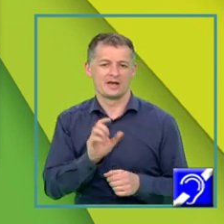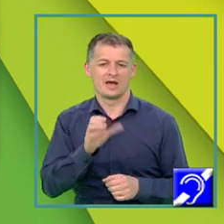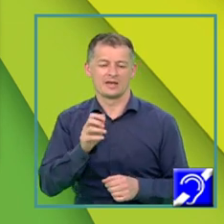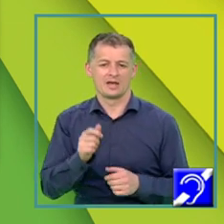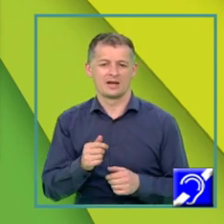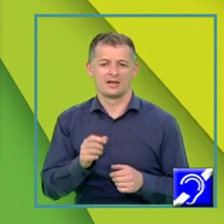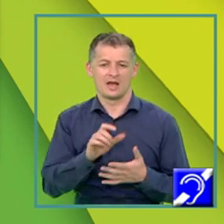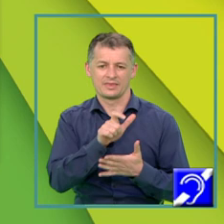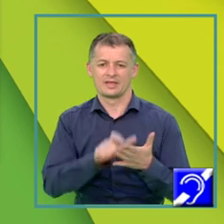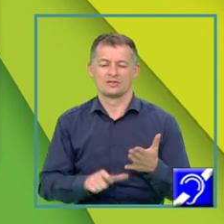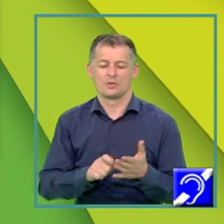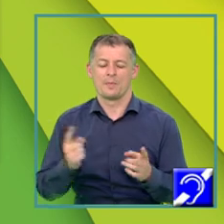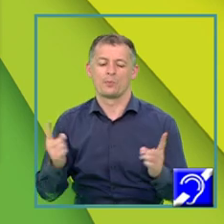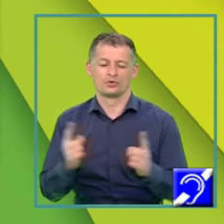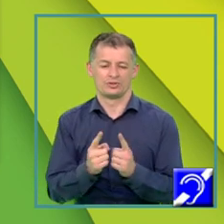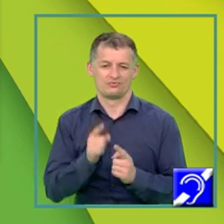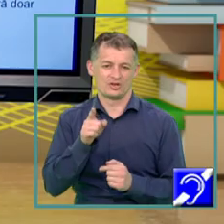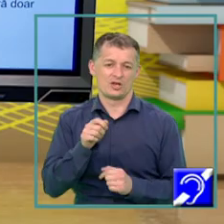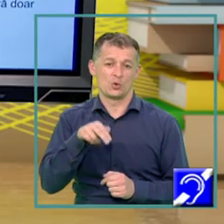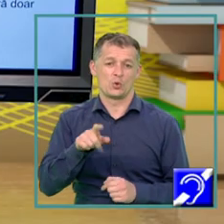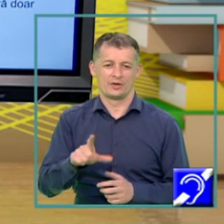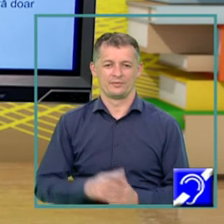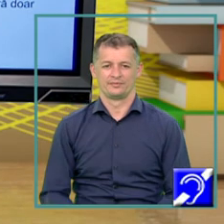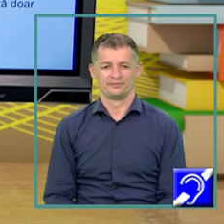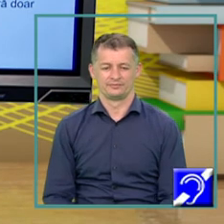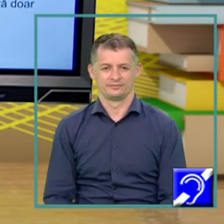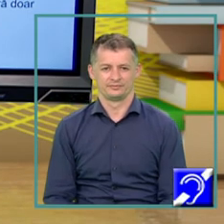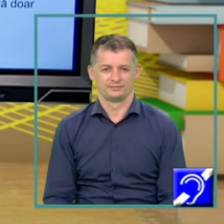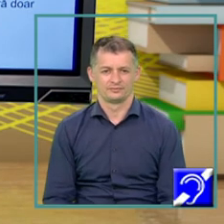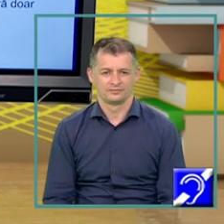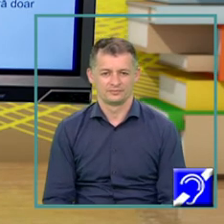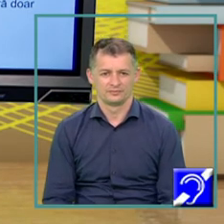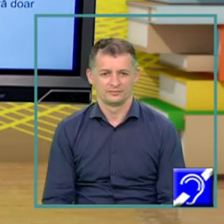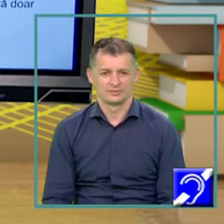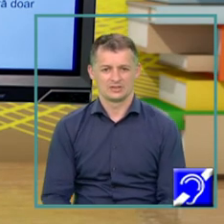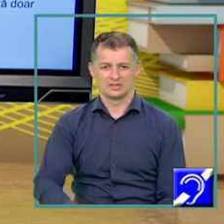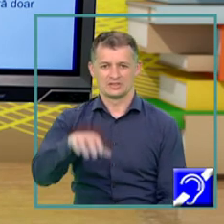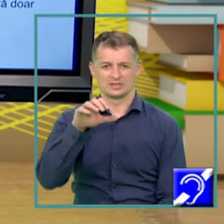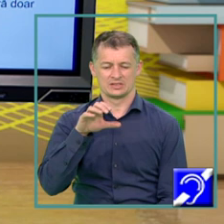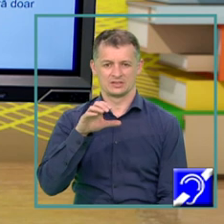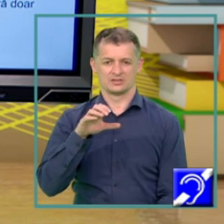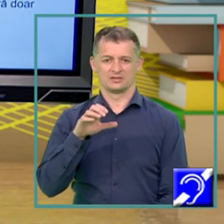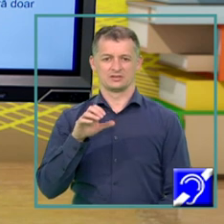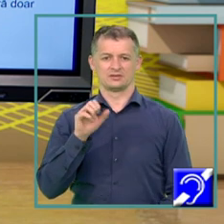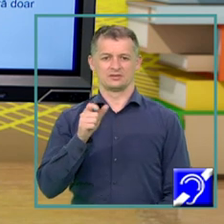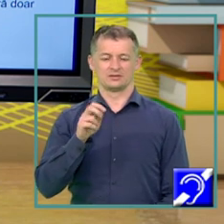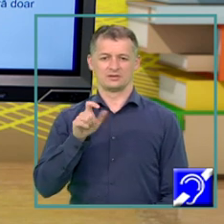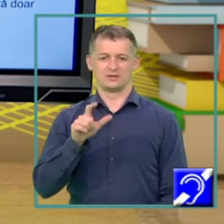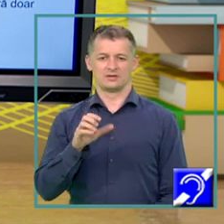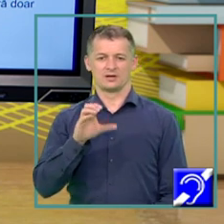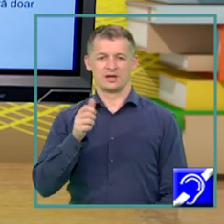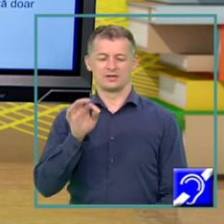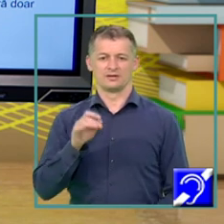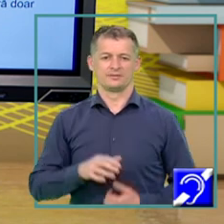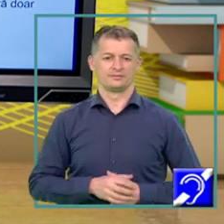hram a puțin caracterul nud funcția să telacad se Realizeaza concatenarea dintre două texte